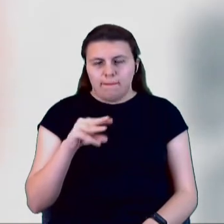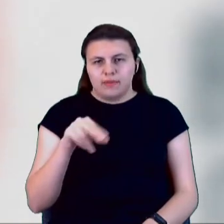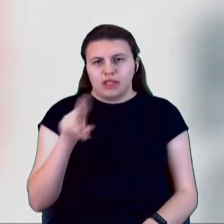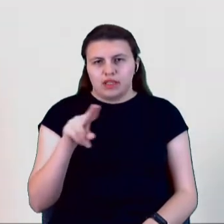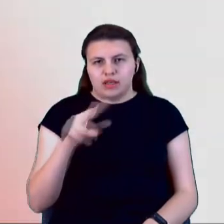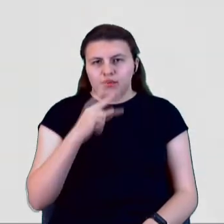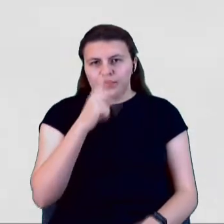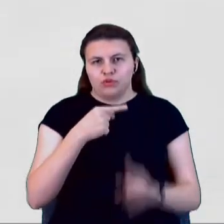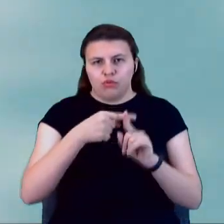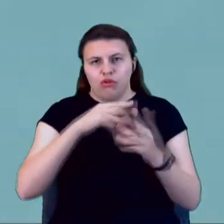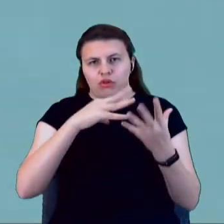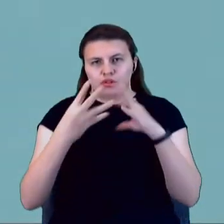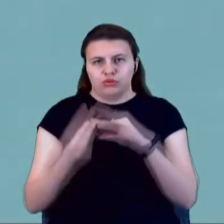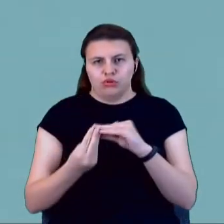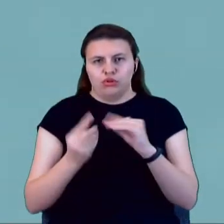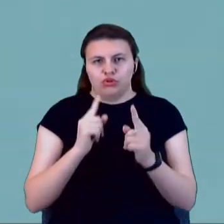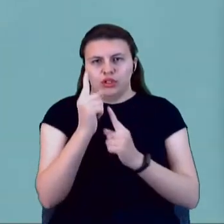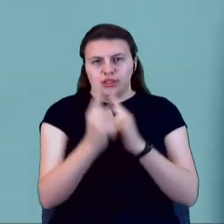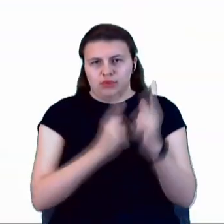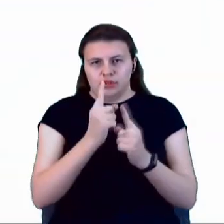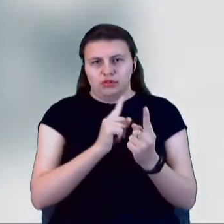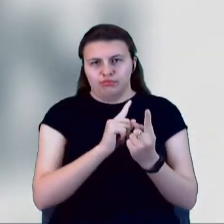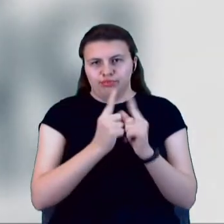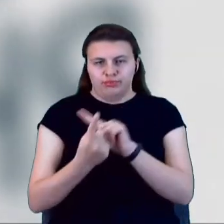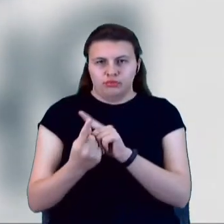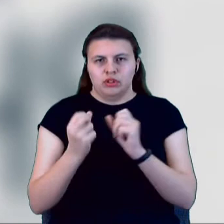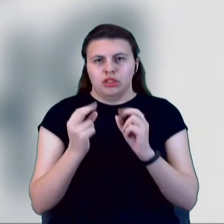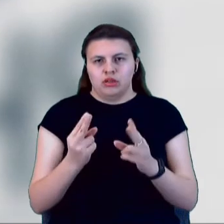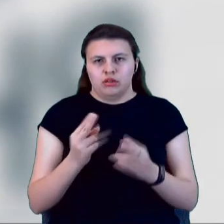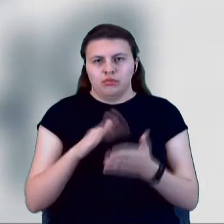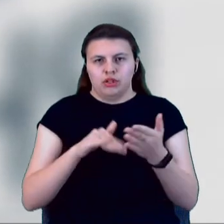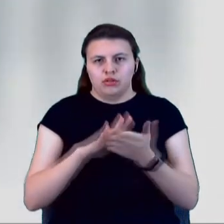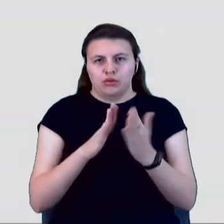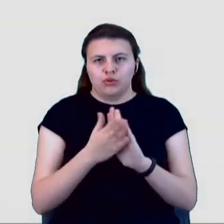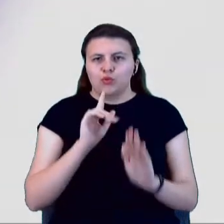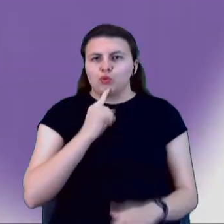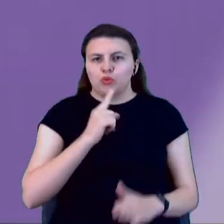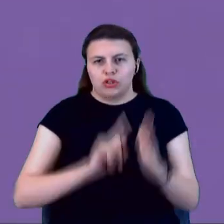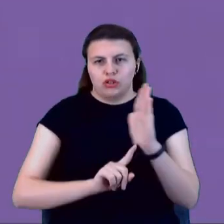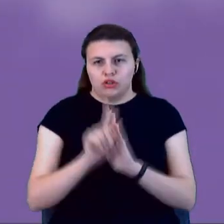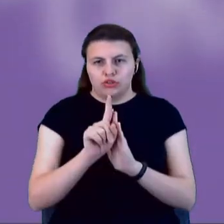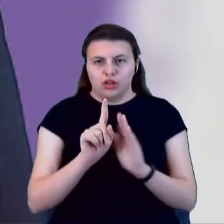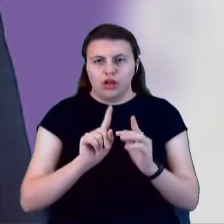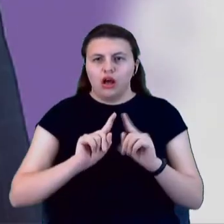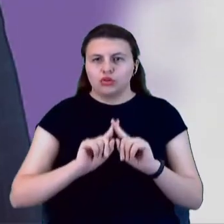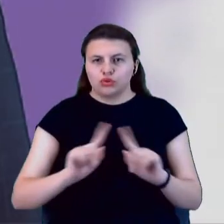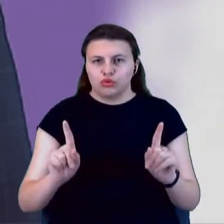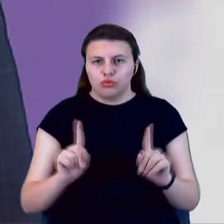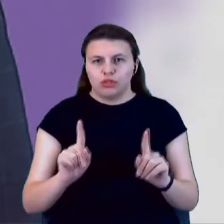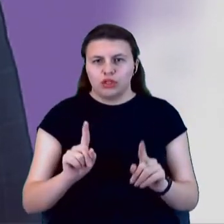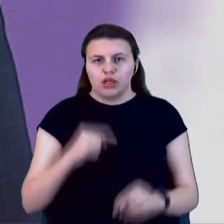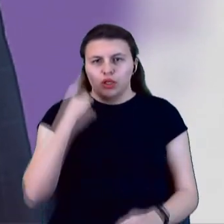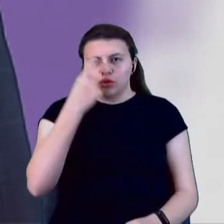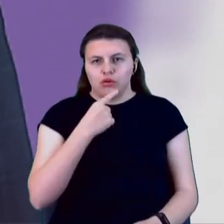за это время. Безусловно, трудно начинать, особенно собственникам